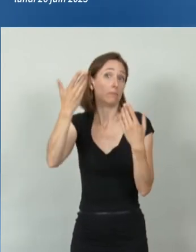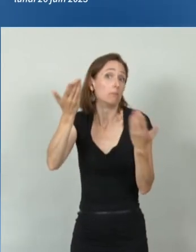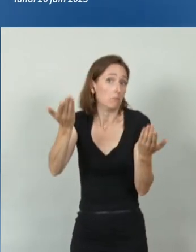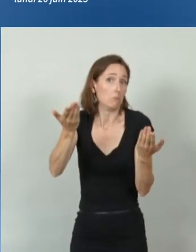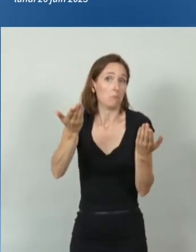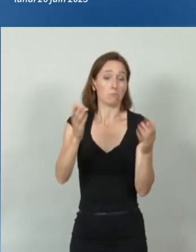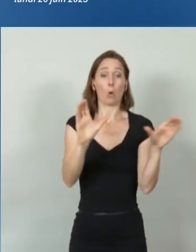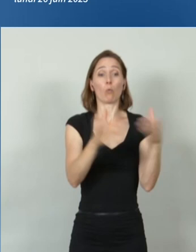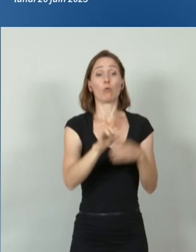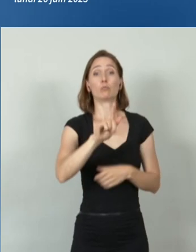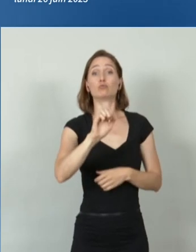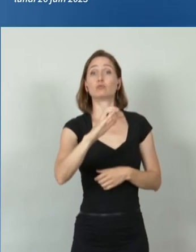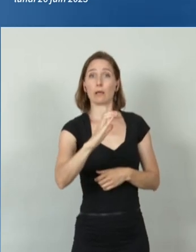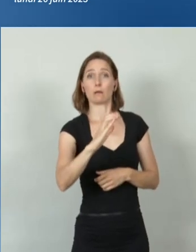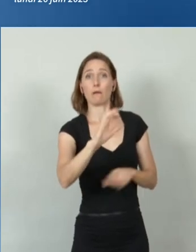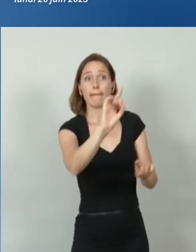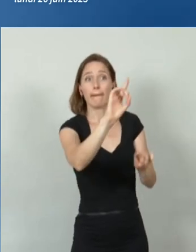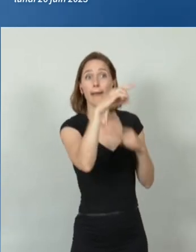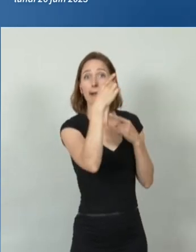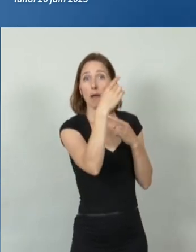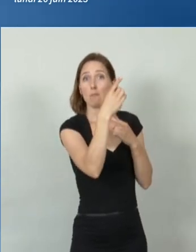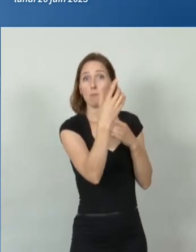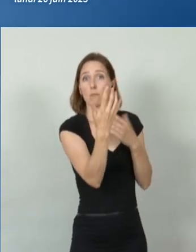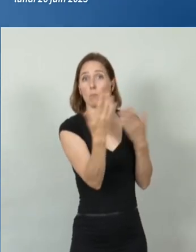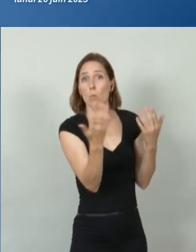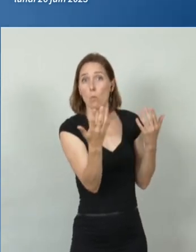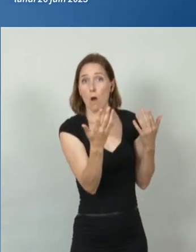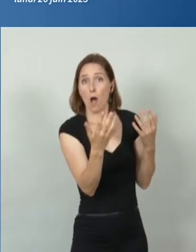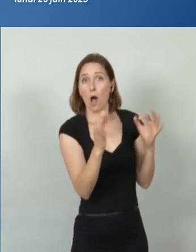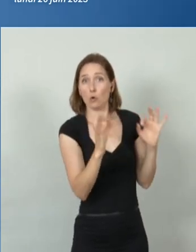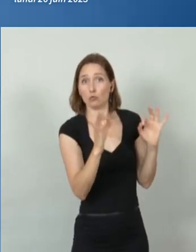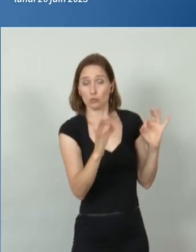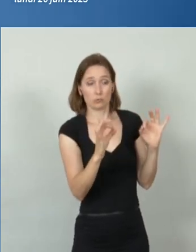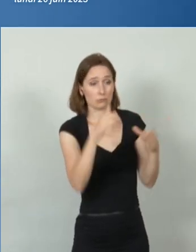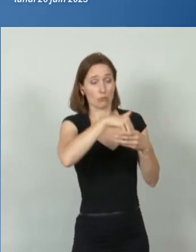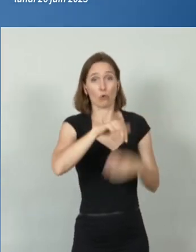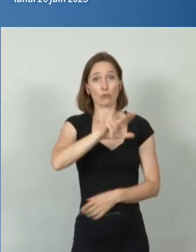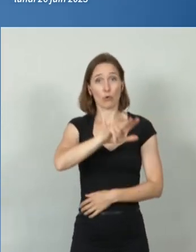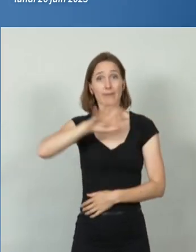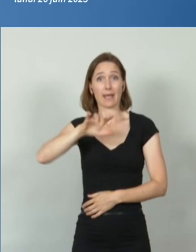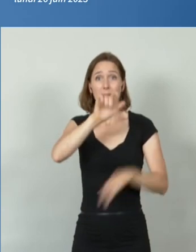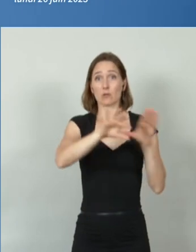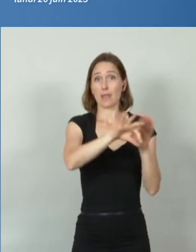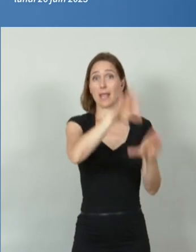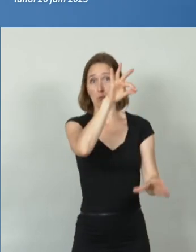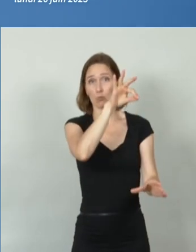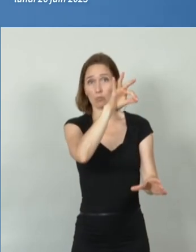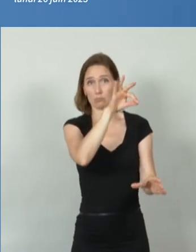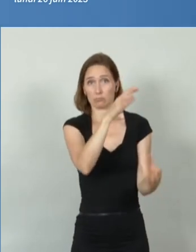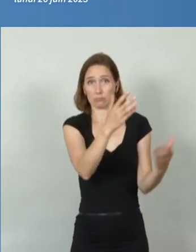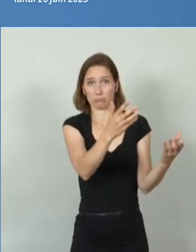GECK a réclamé de fait avec ces 34 élus présents à ce moment-là